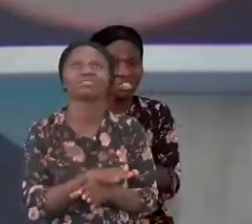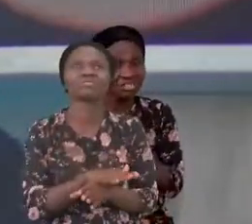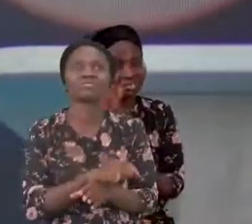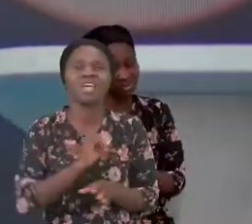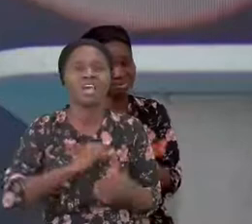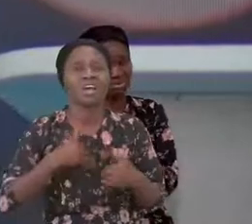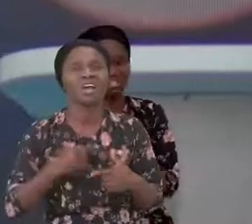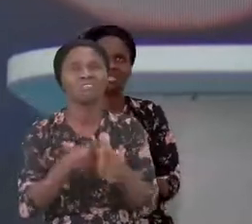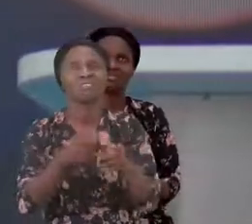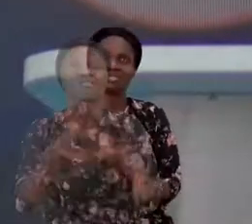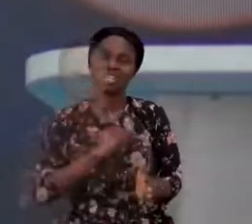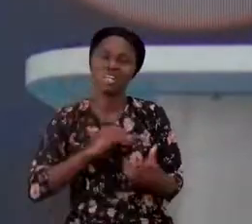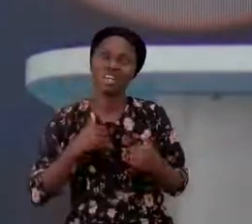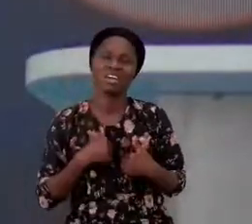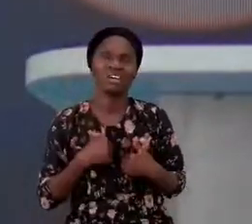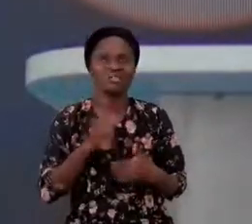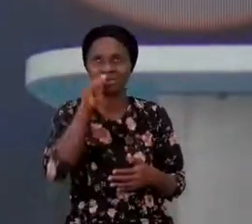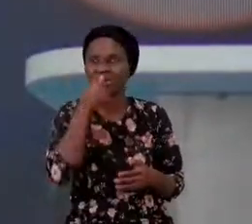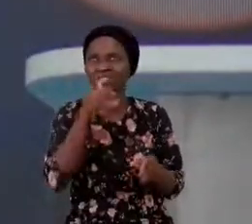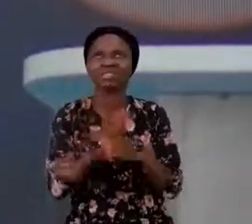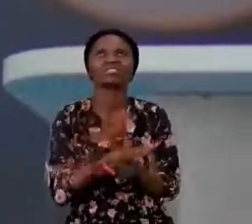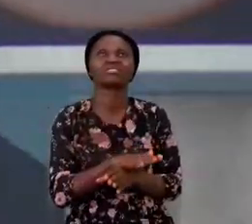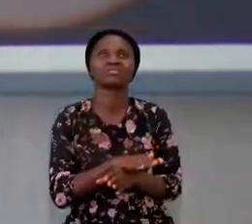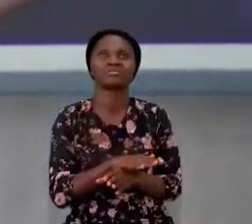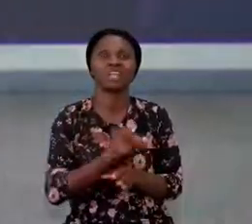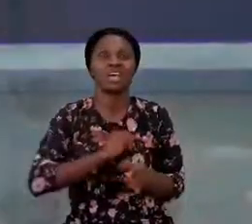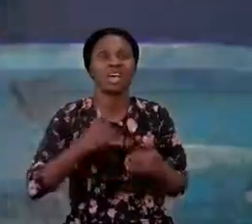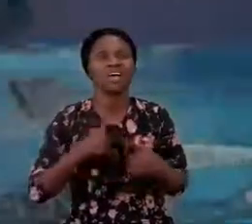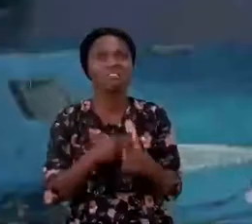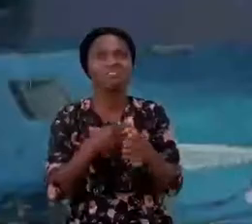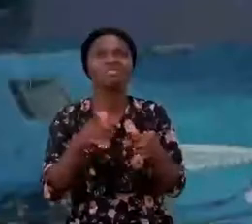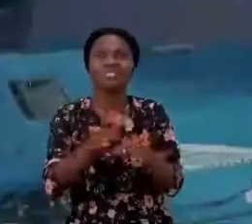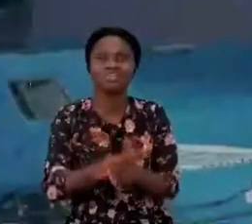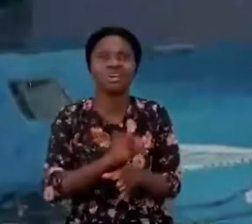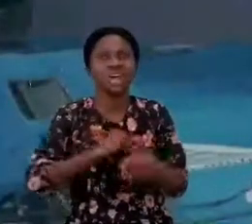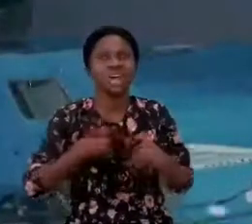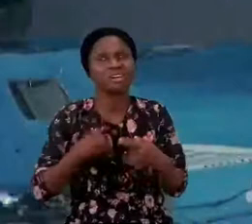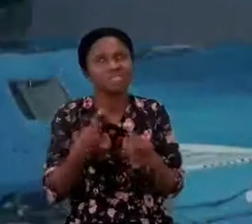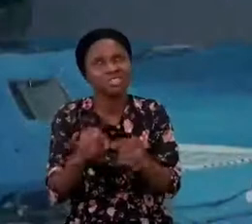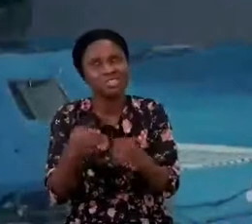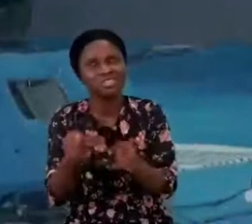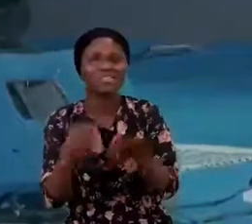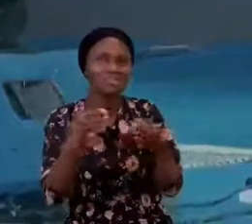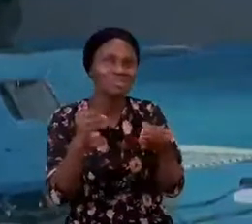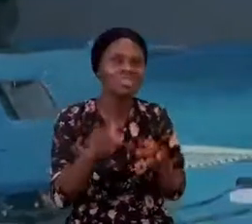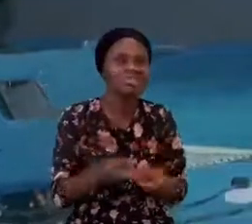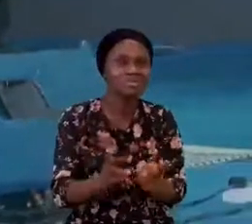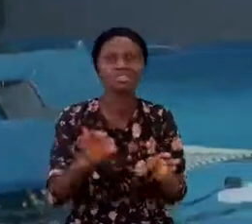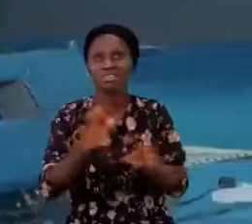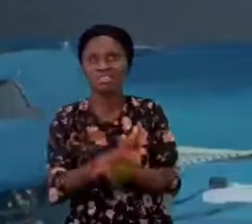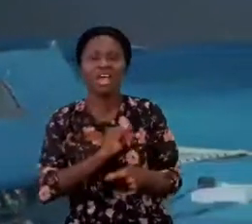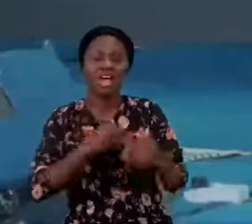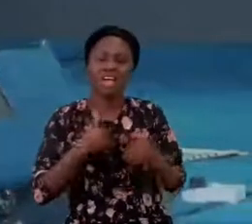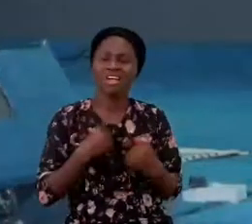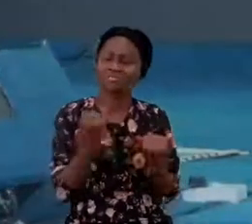j'ai suivi ce chemin-là trop longtemps, j'ai combattu ma fatigue, assez. Quand nous cessons, tout